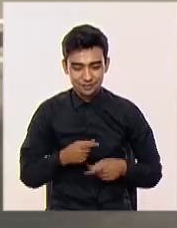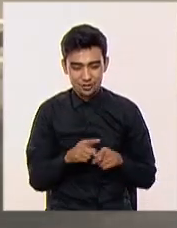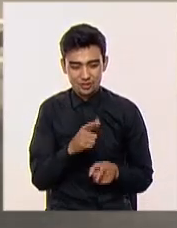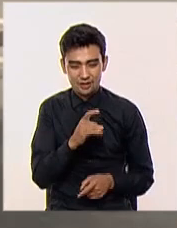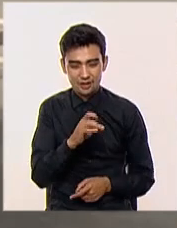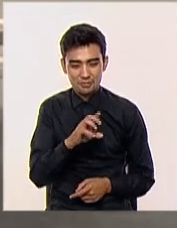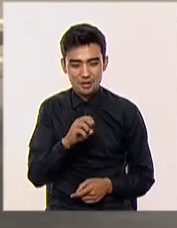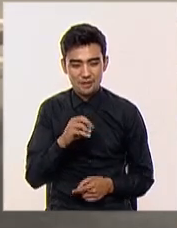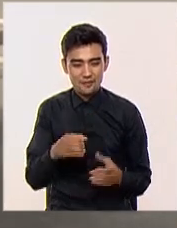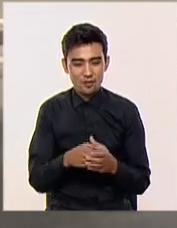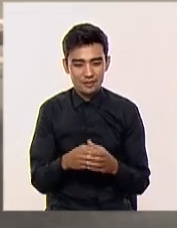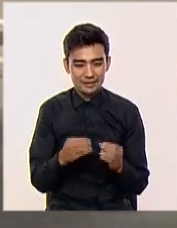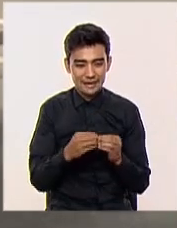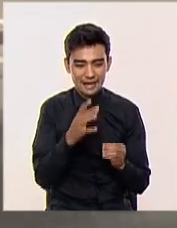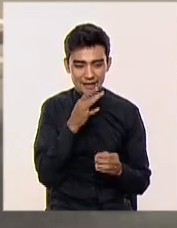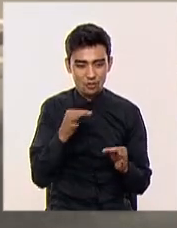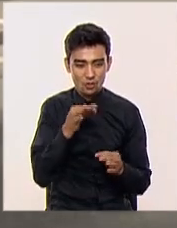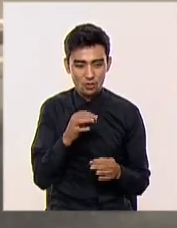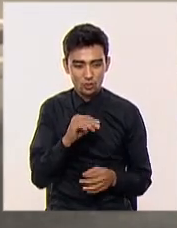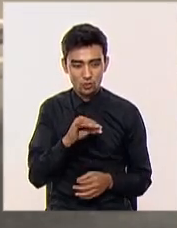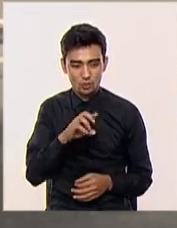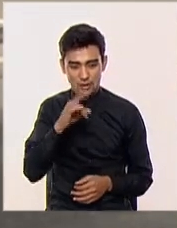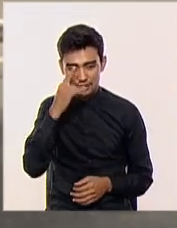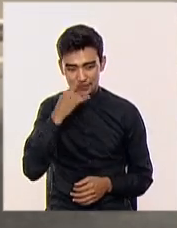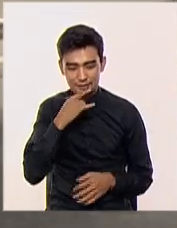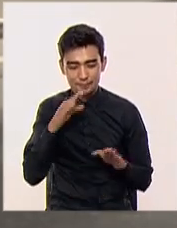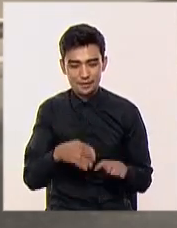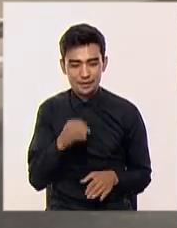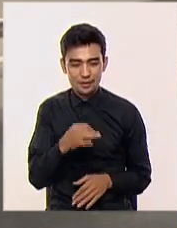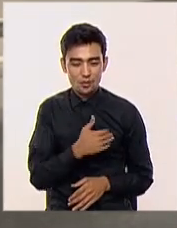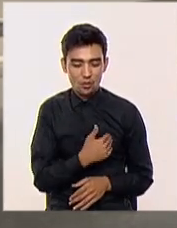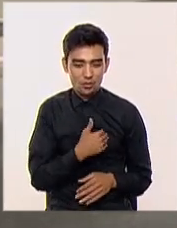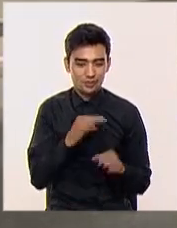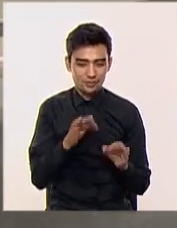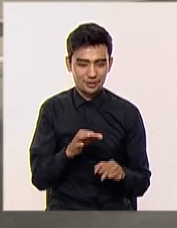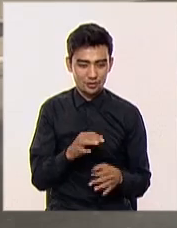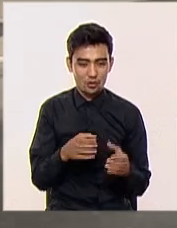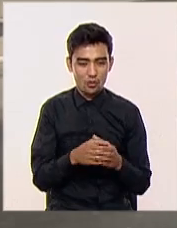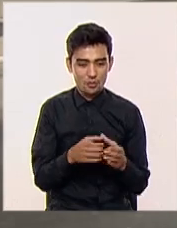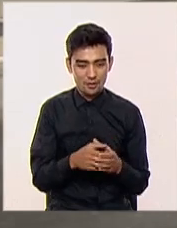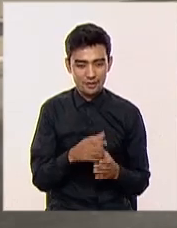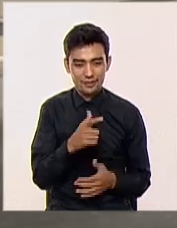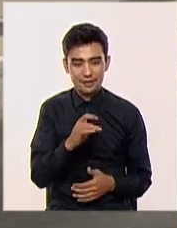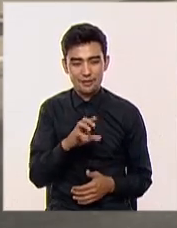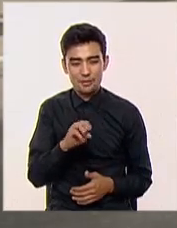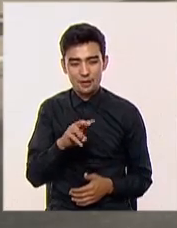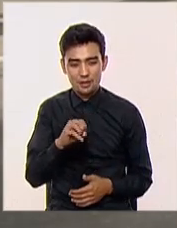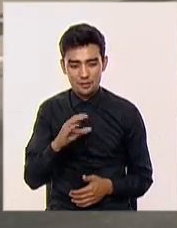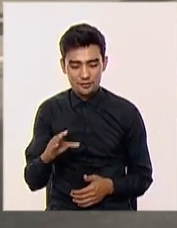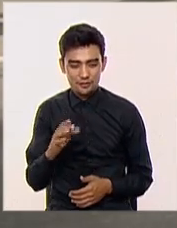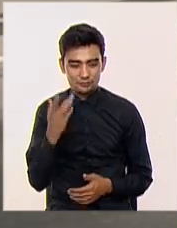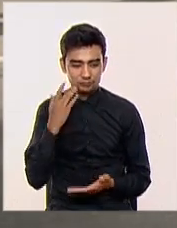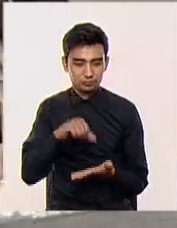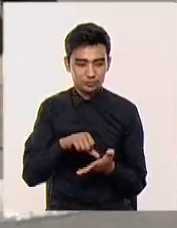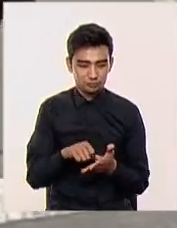Herbalife Nutrition отмечает свой 10-летний юбилей в Казахстане. Хотелось бы отметить, что компания Herbalife Nutrition участвует во многих марафонах